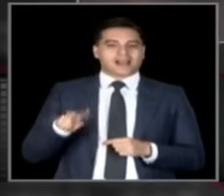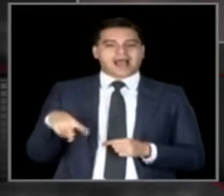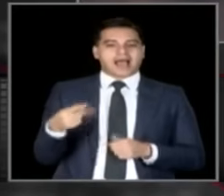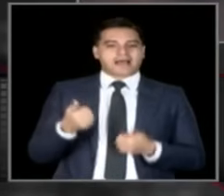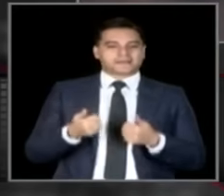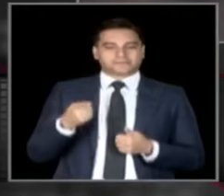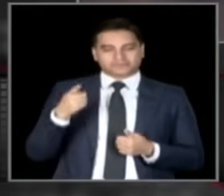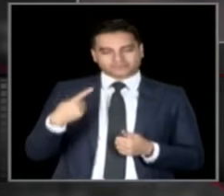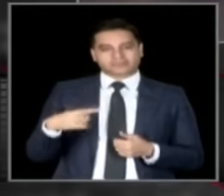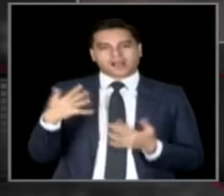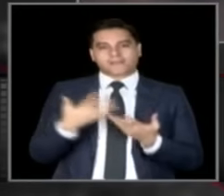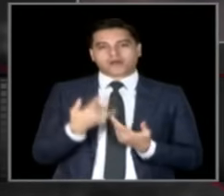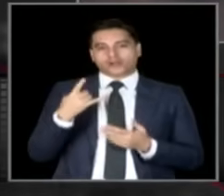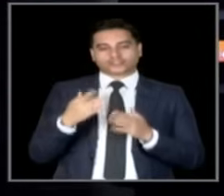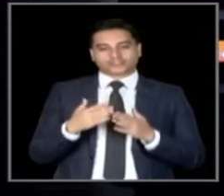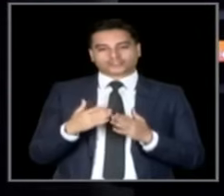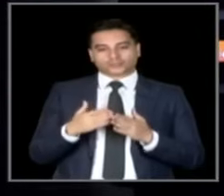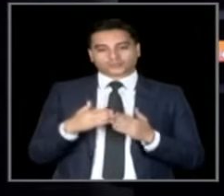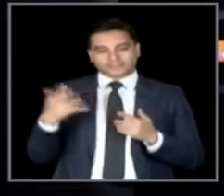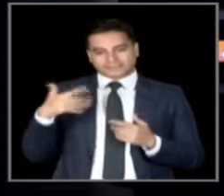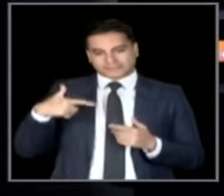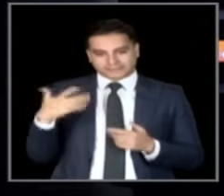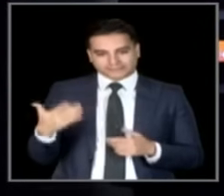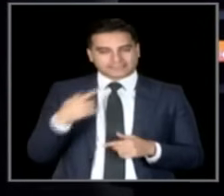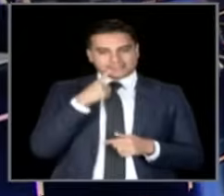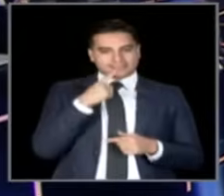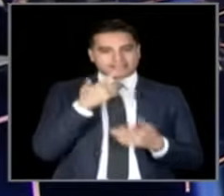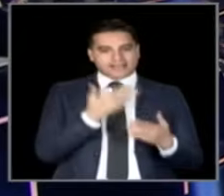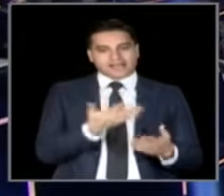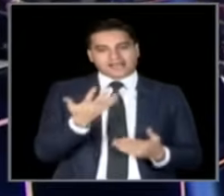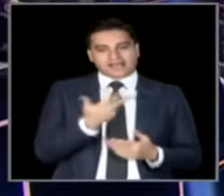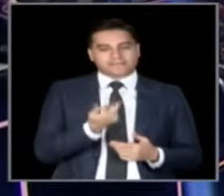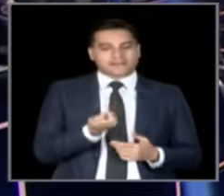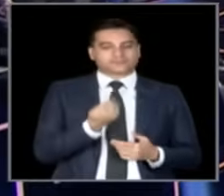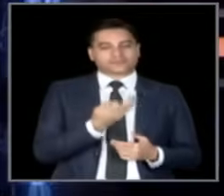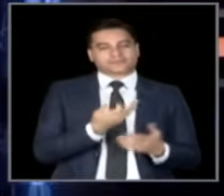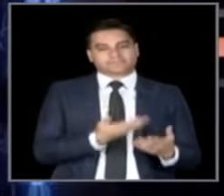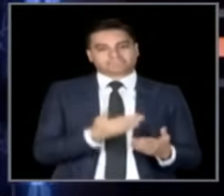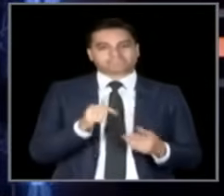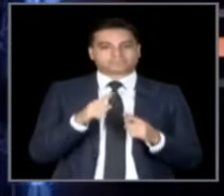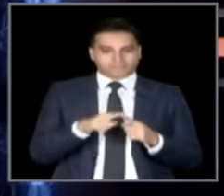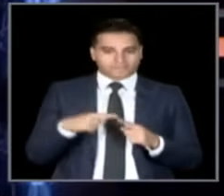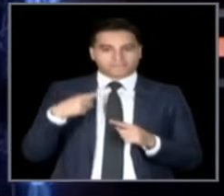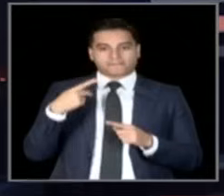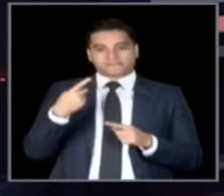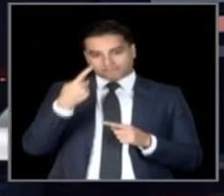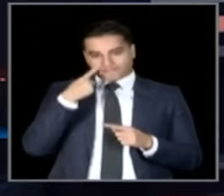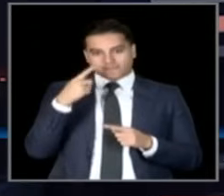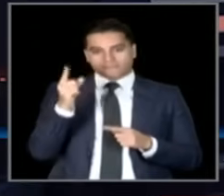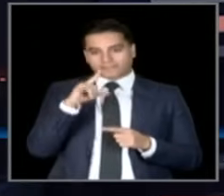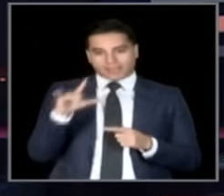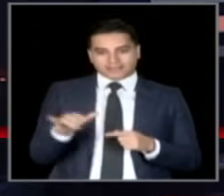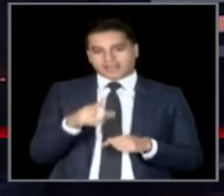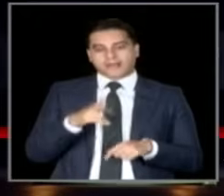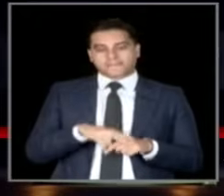عشر نقاط، جامعة السويس 60، اسكندرية 35. ندى ورانيا،